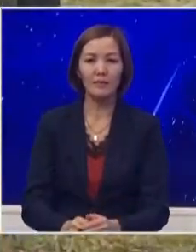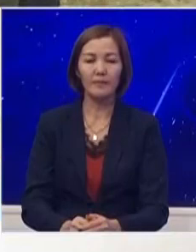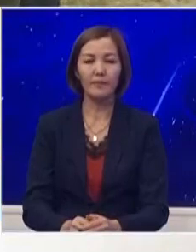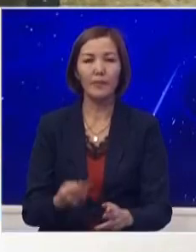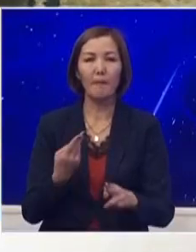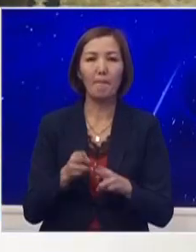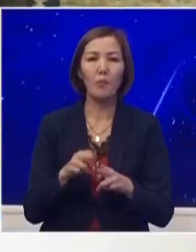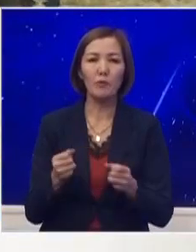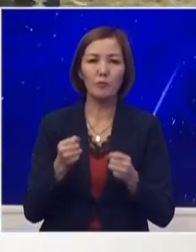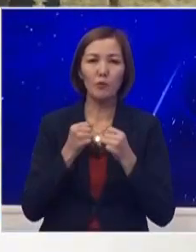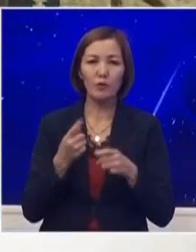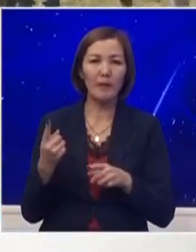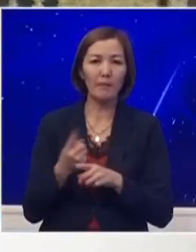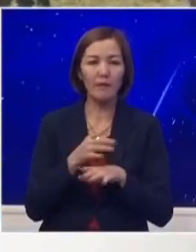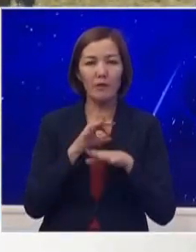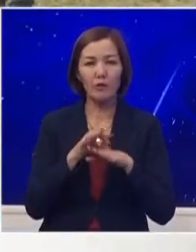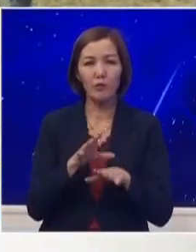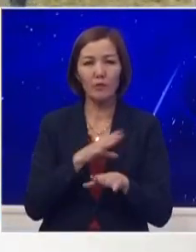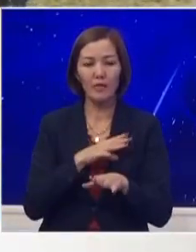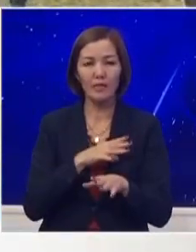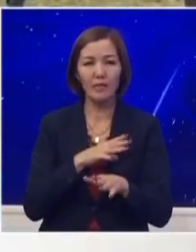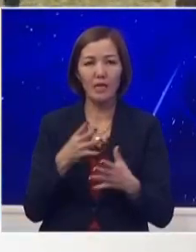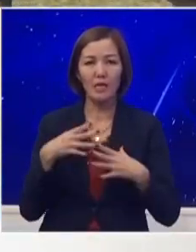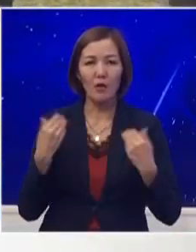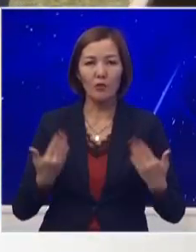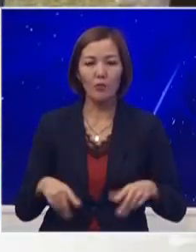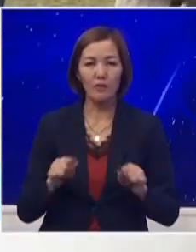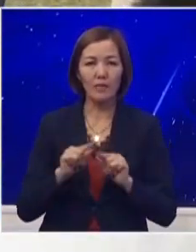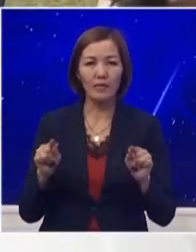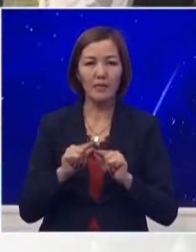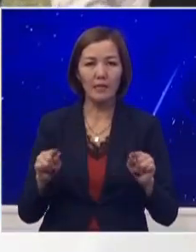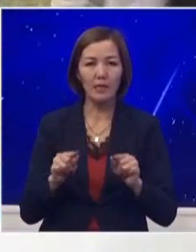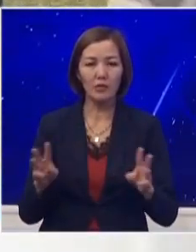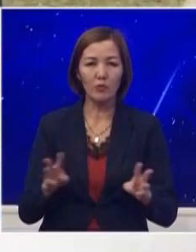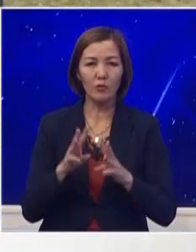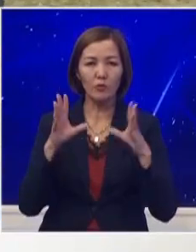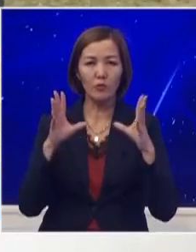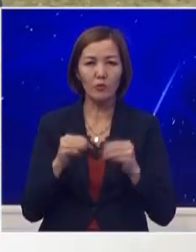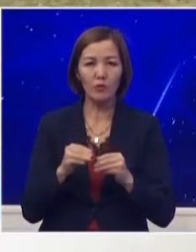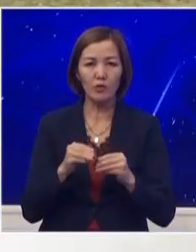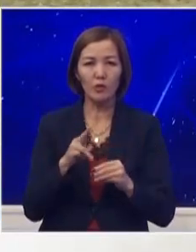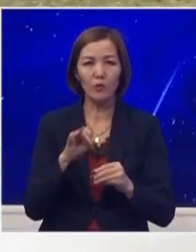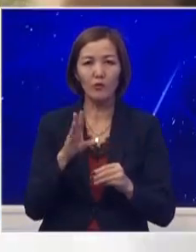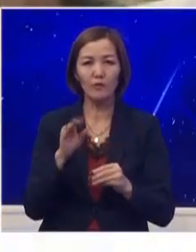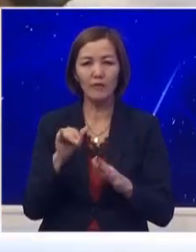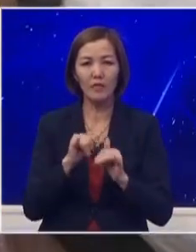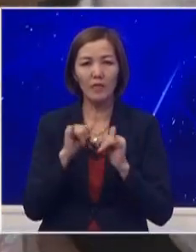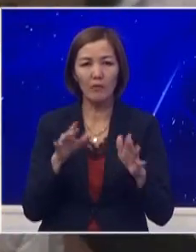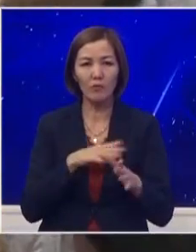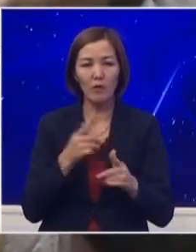Бұл спорттық шара бізде алғаш рет ұйымдастырылды. Мақсаты салауатты өмір салтын насихаттау және өрт сөндірушілер кроссфитін